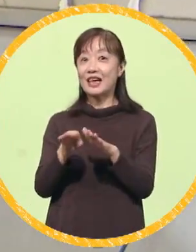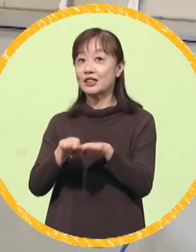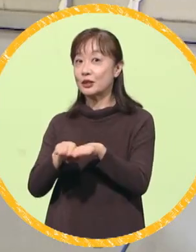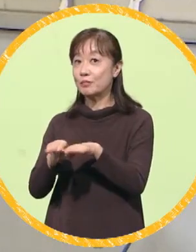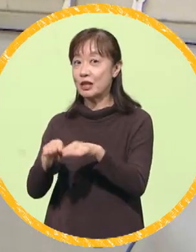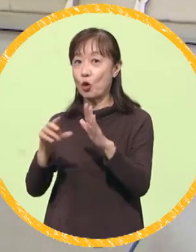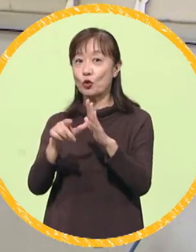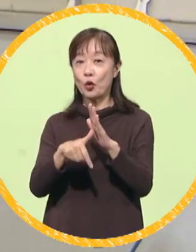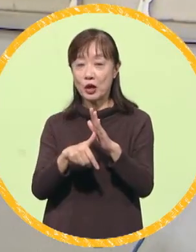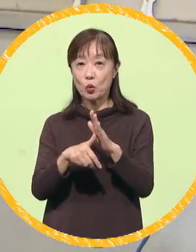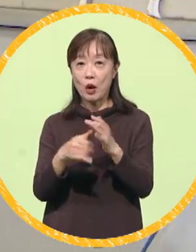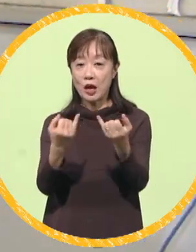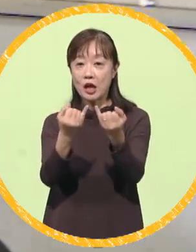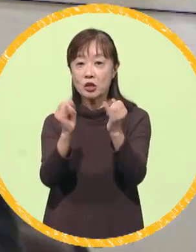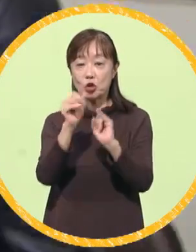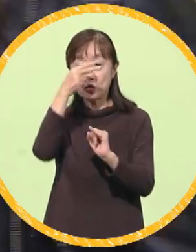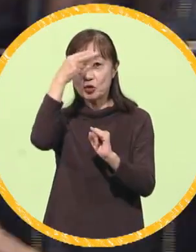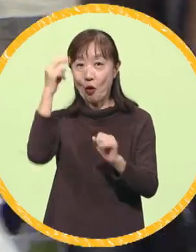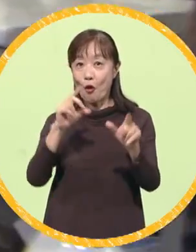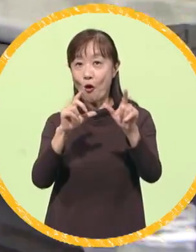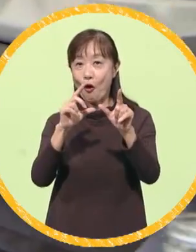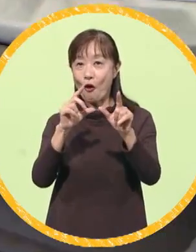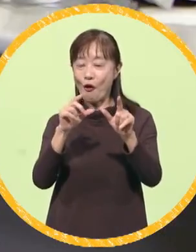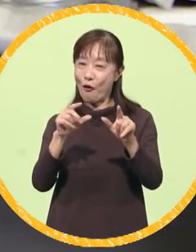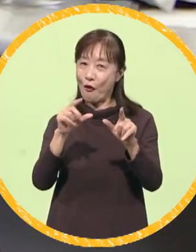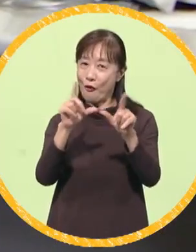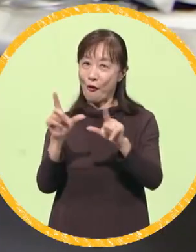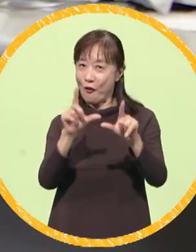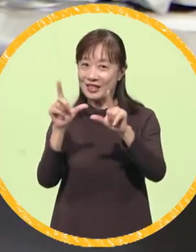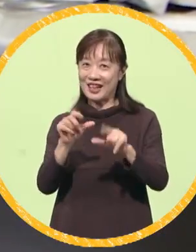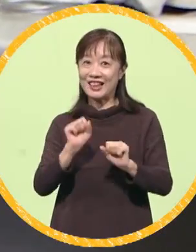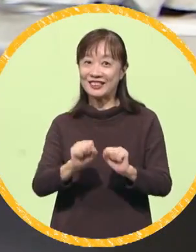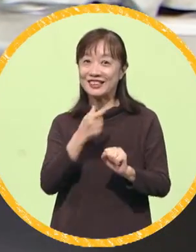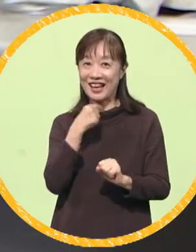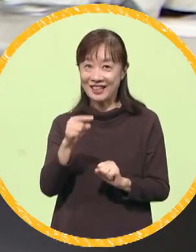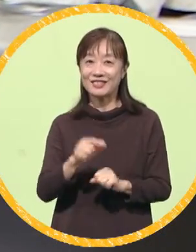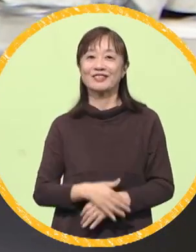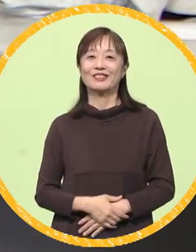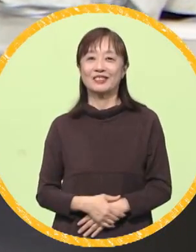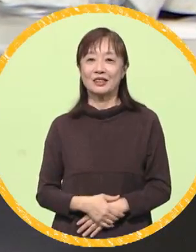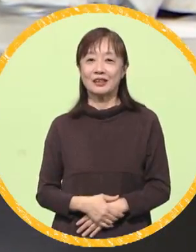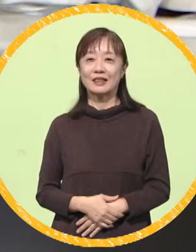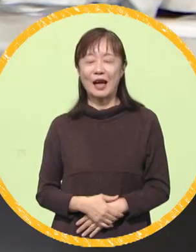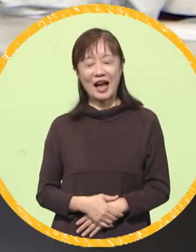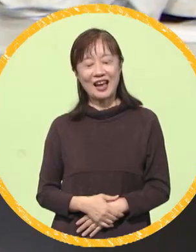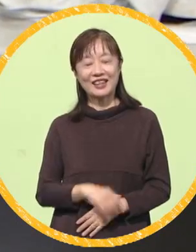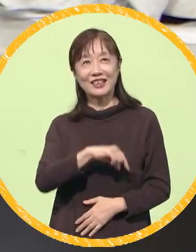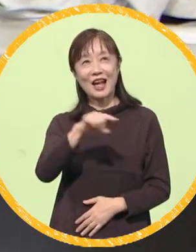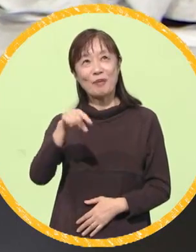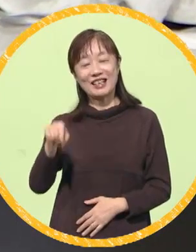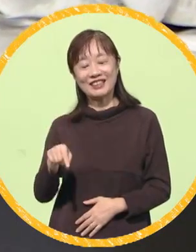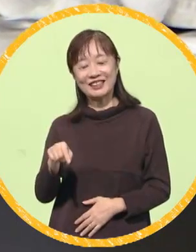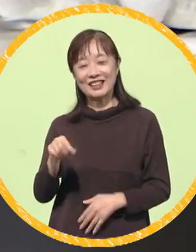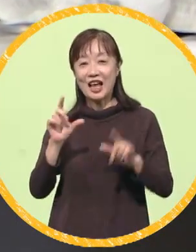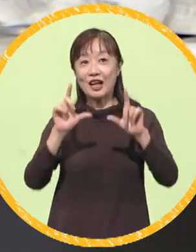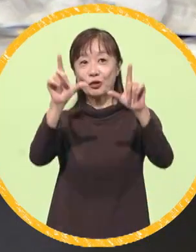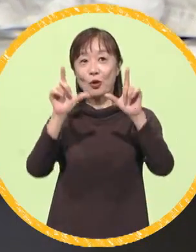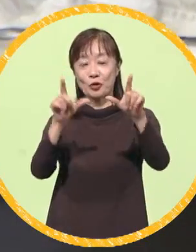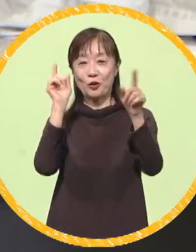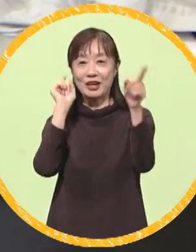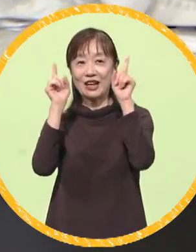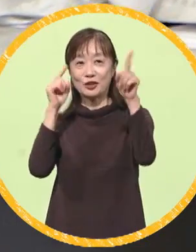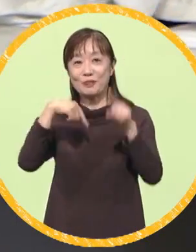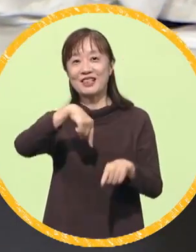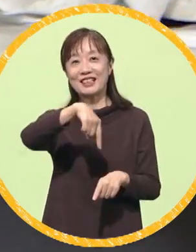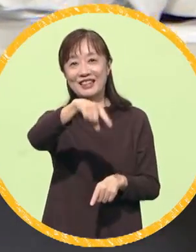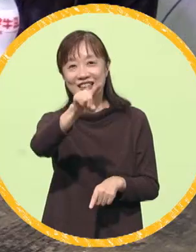JK ライフを送りたいですか？ちょっと部長。 まあ時々こうちょっと都会の方に行ったりは憧れるので